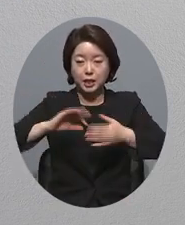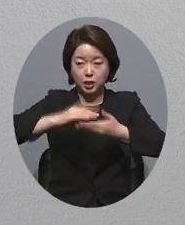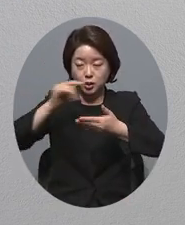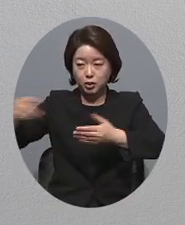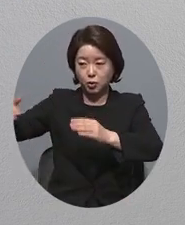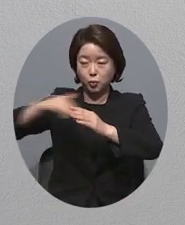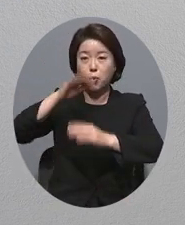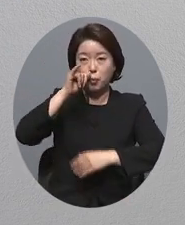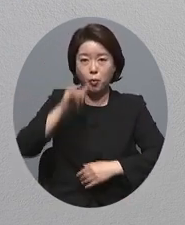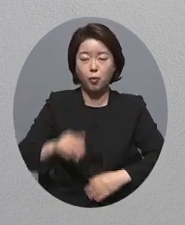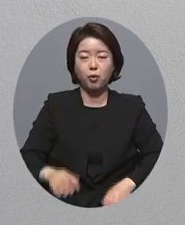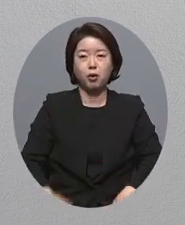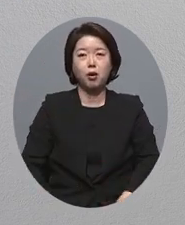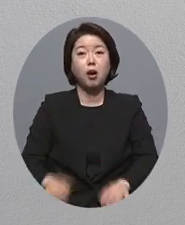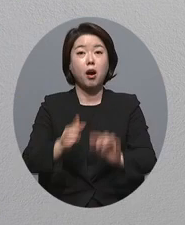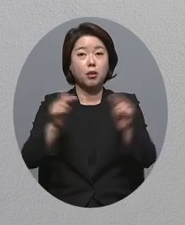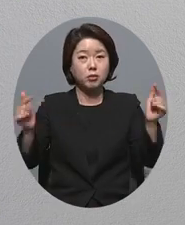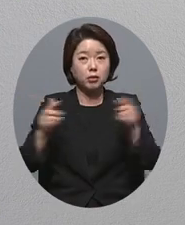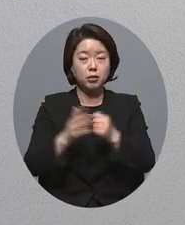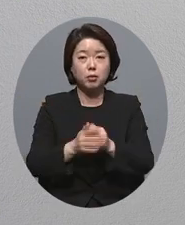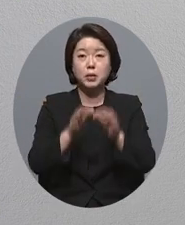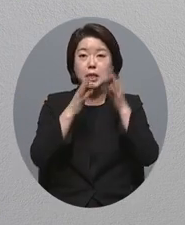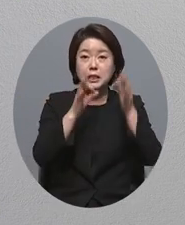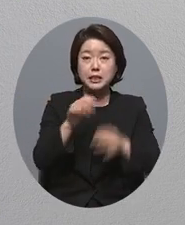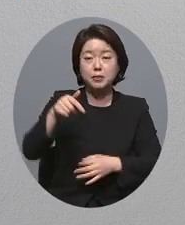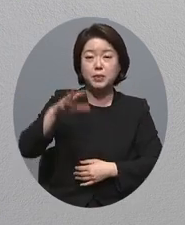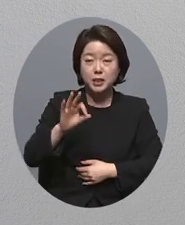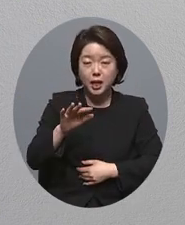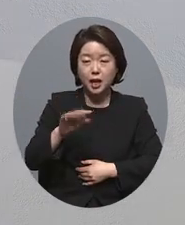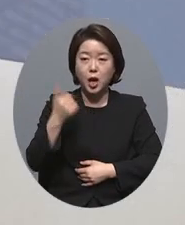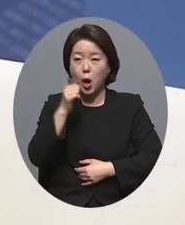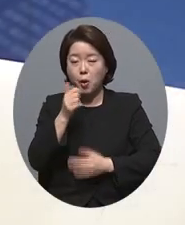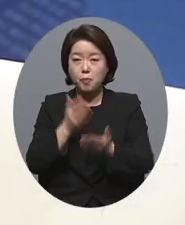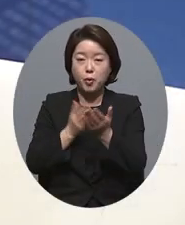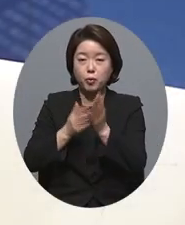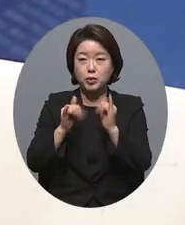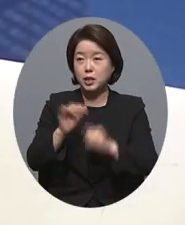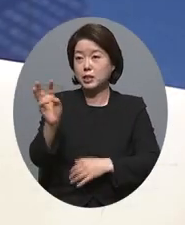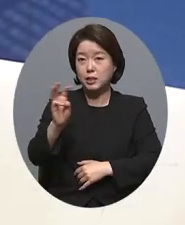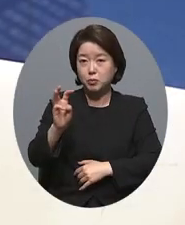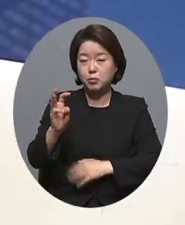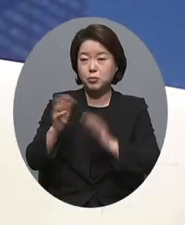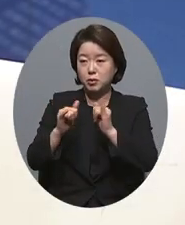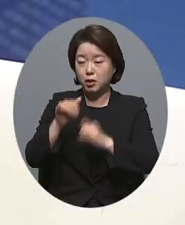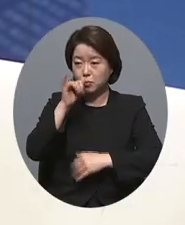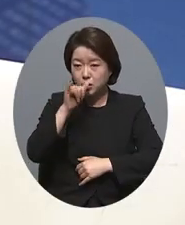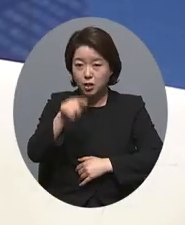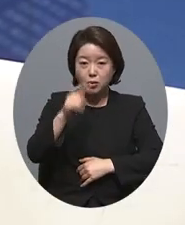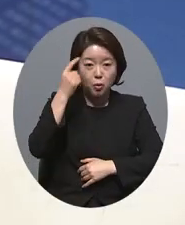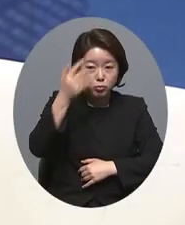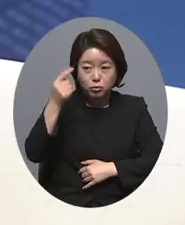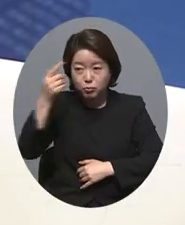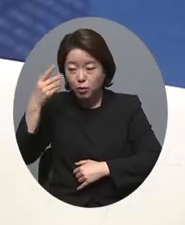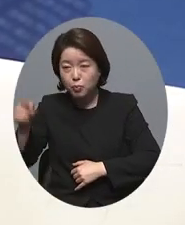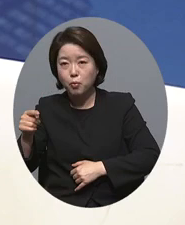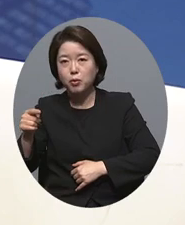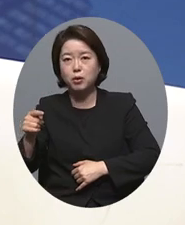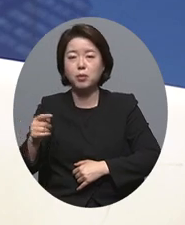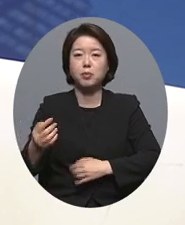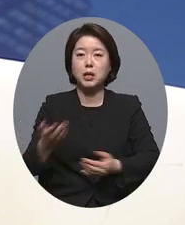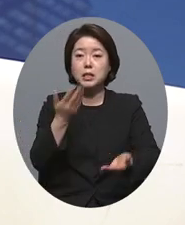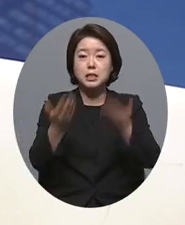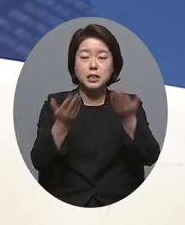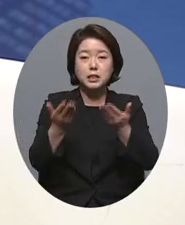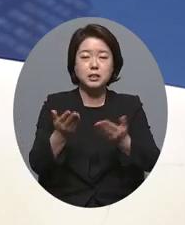입금됐다라는 내용도 있고 그리고 여러 김현장 변호사 30여 명이나 있었는데 그 사람들에 대한 뭐 취재도 이루어지면 진위 여부를 더 빨리 파악할 수도